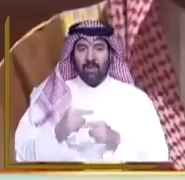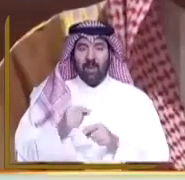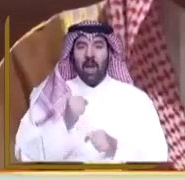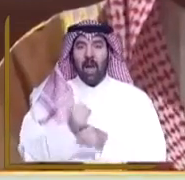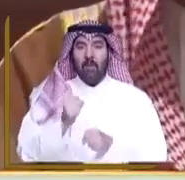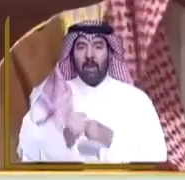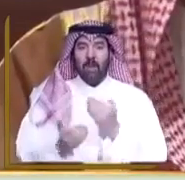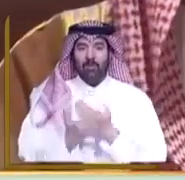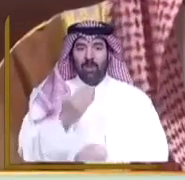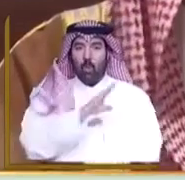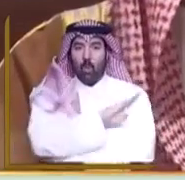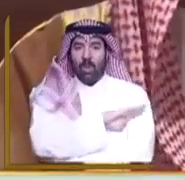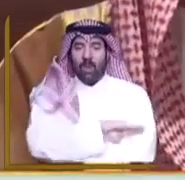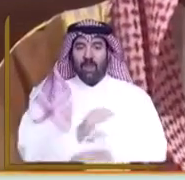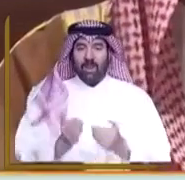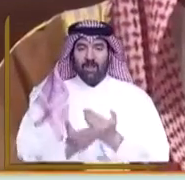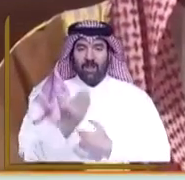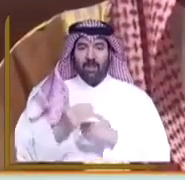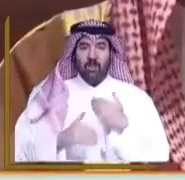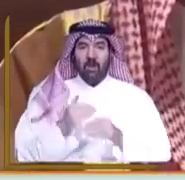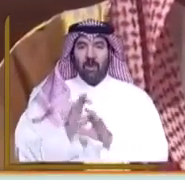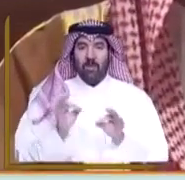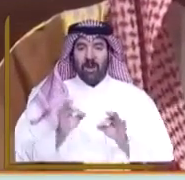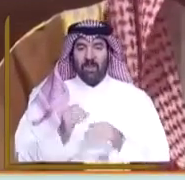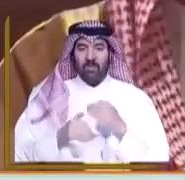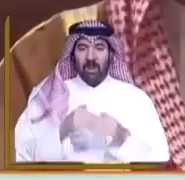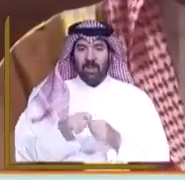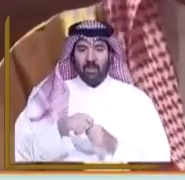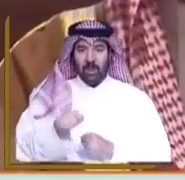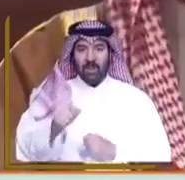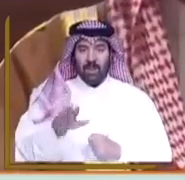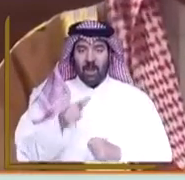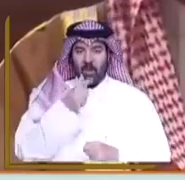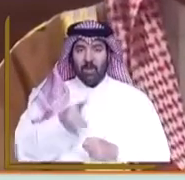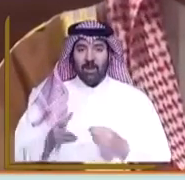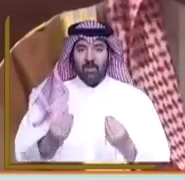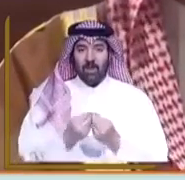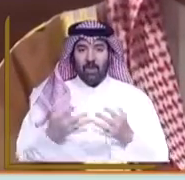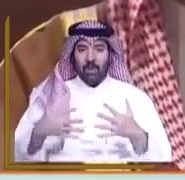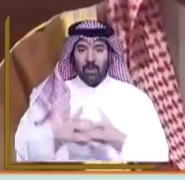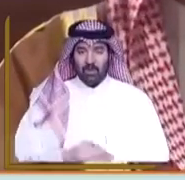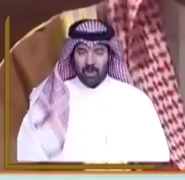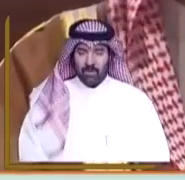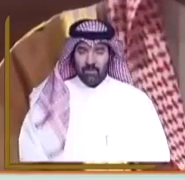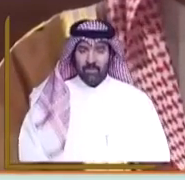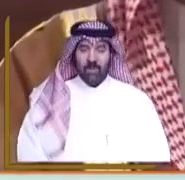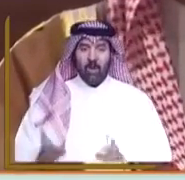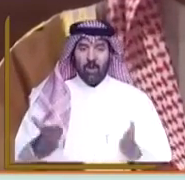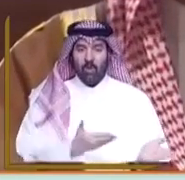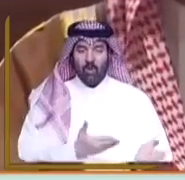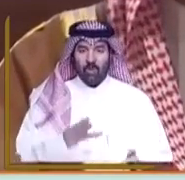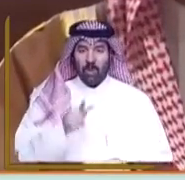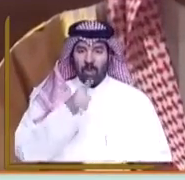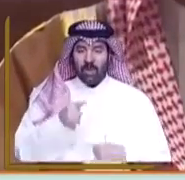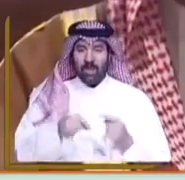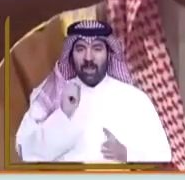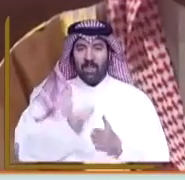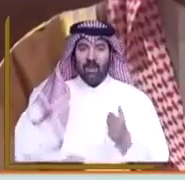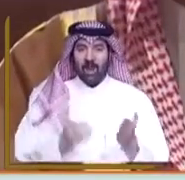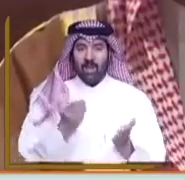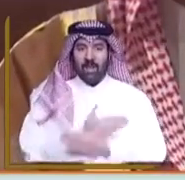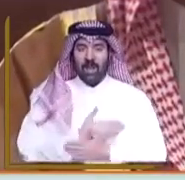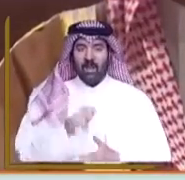عمل جديدة ونوعية ومكاسب طويلة الأمد على امتداد الممرات العبور لجميع الأطراف. الحضور الكرام، أن تحقيق ما اتفقنا عليه في